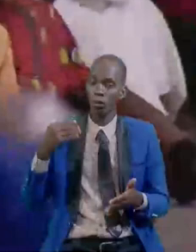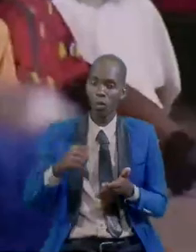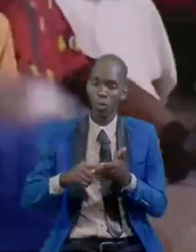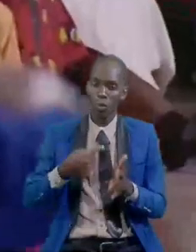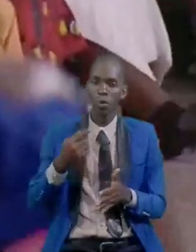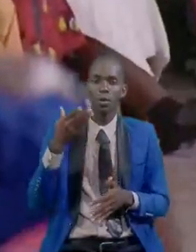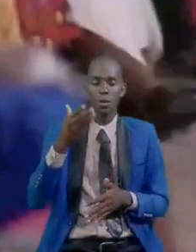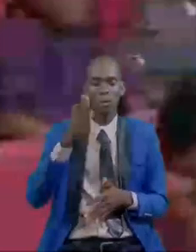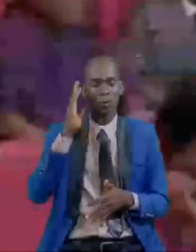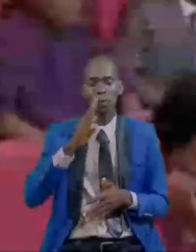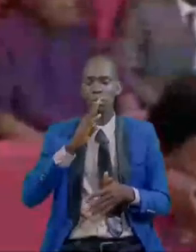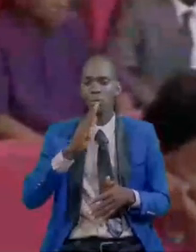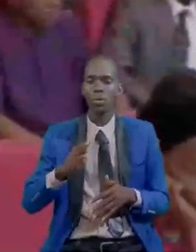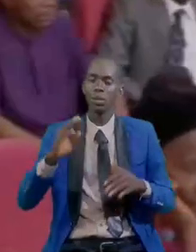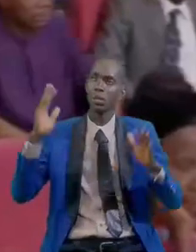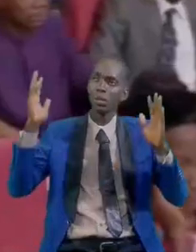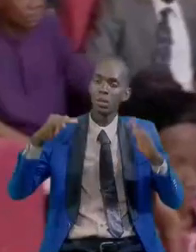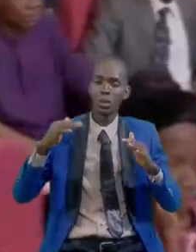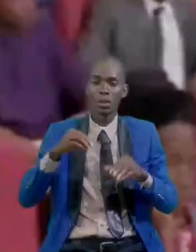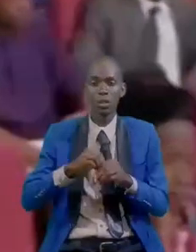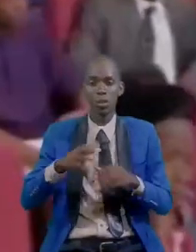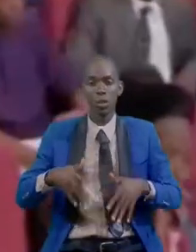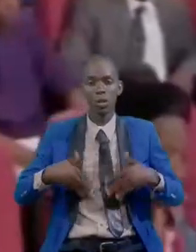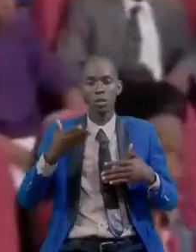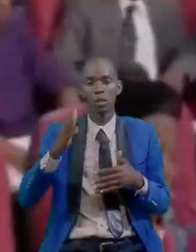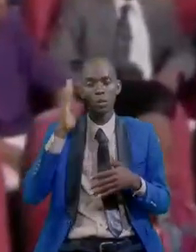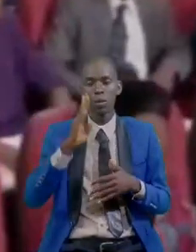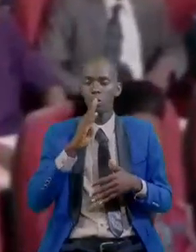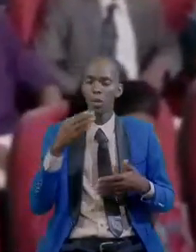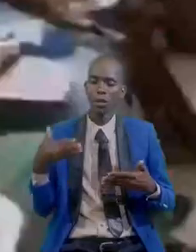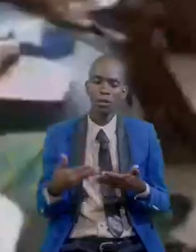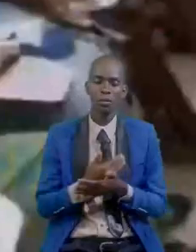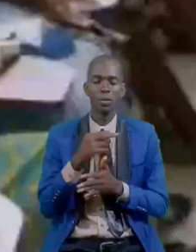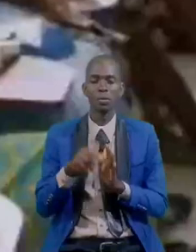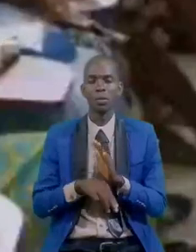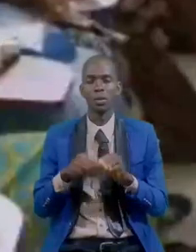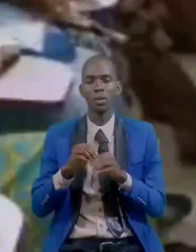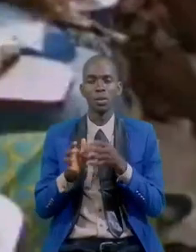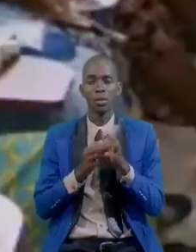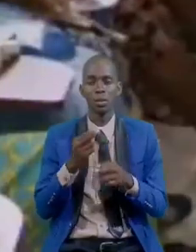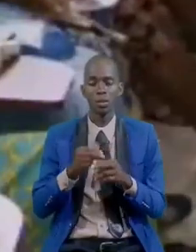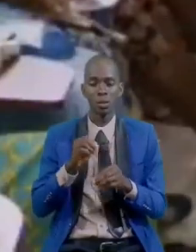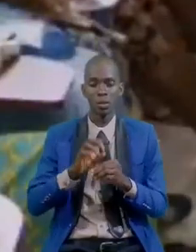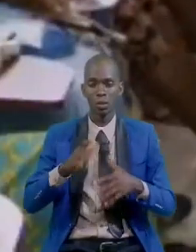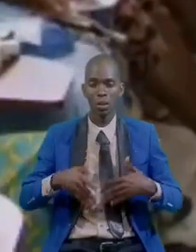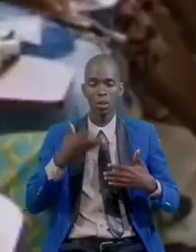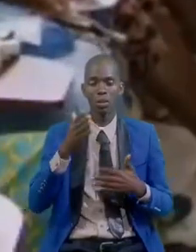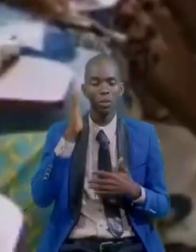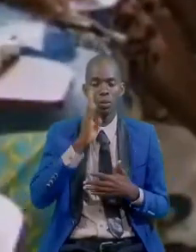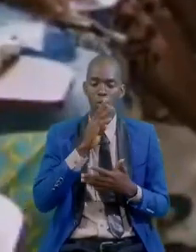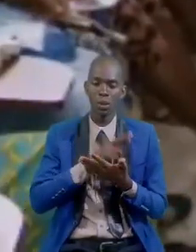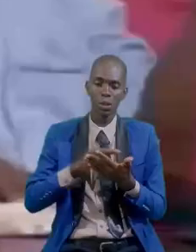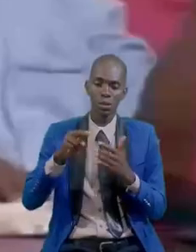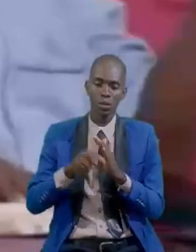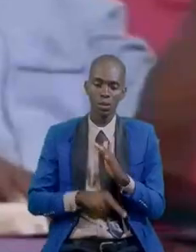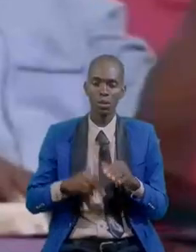ta vie, il y aura le rafraîchissement. Dans ta vie, il y aura la justice. Dans ta vie et dans ton ministère, il